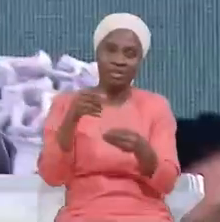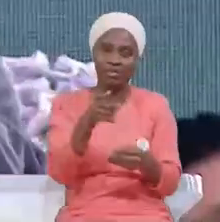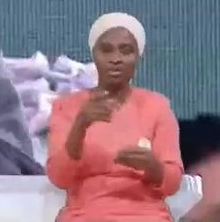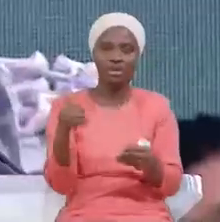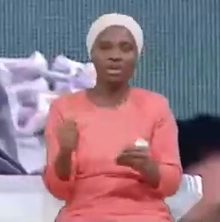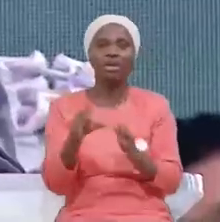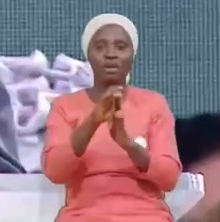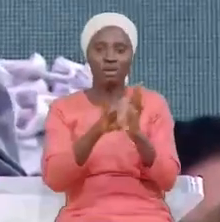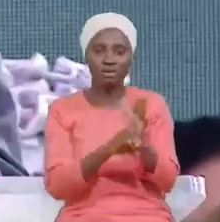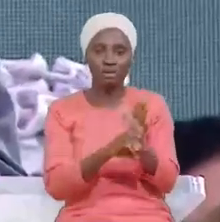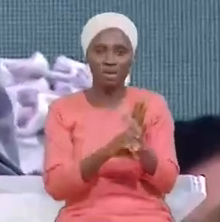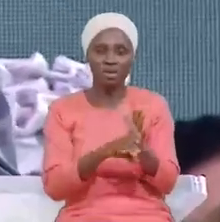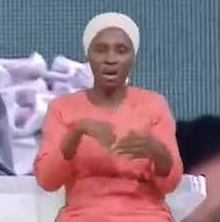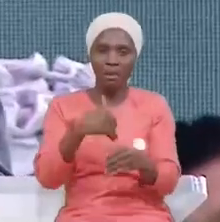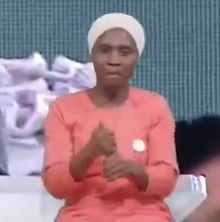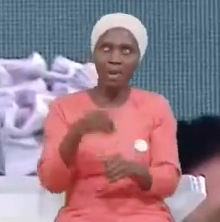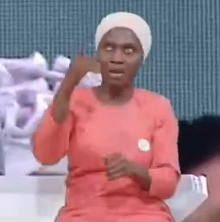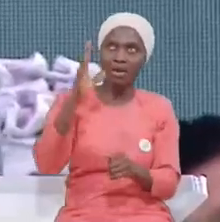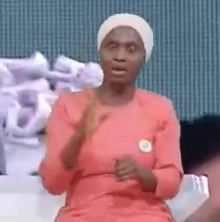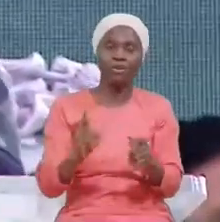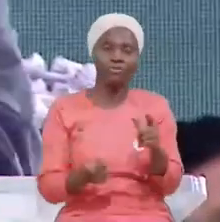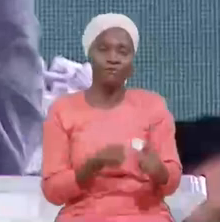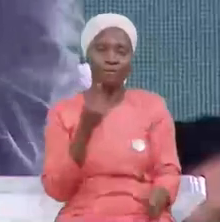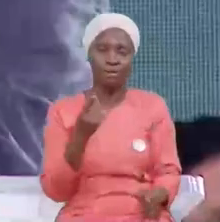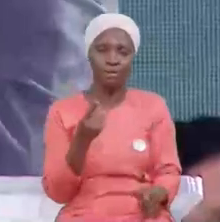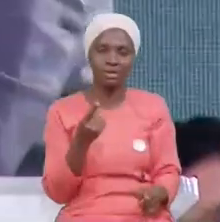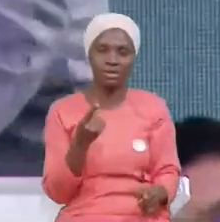Il te donne un commandement, place Dieu en premier.